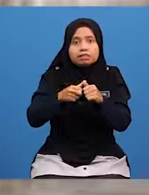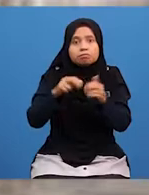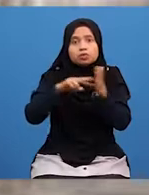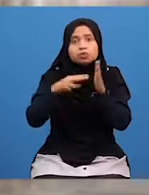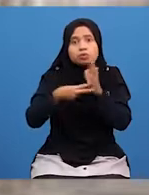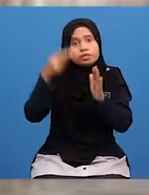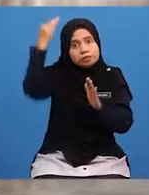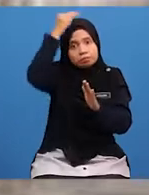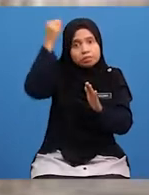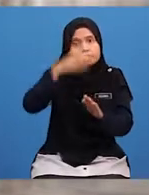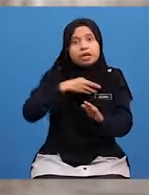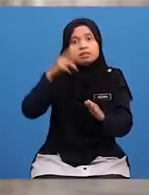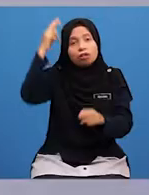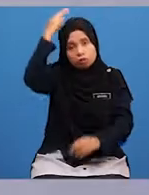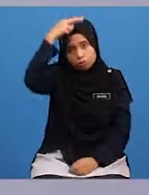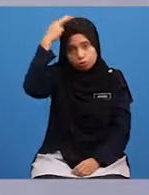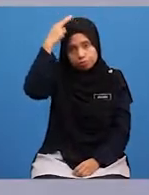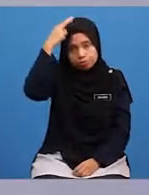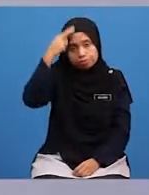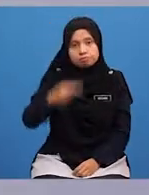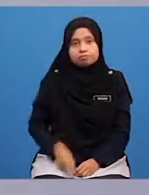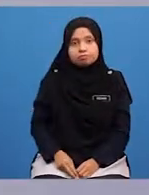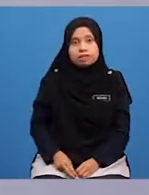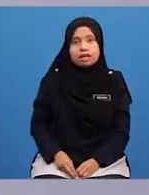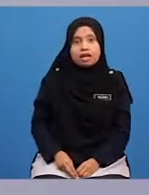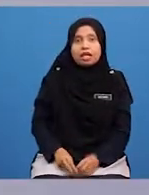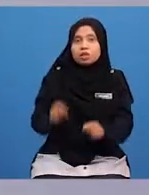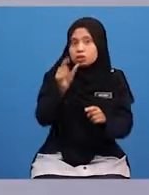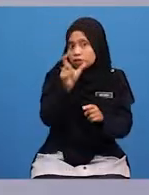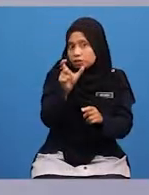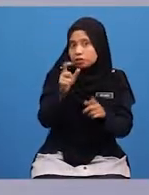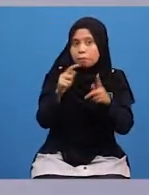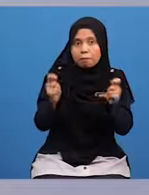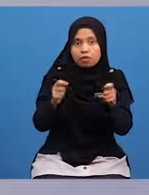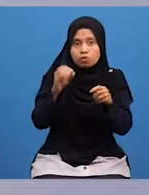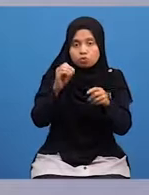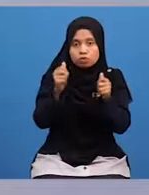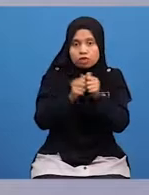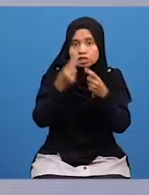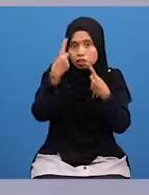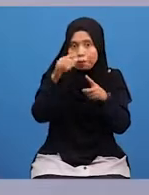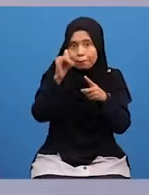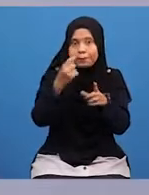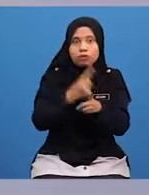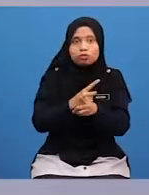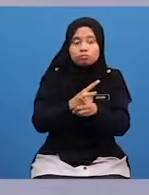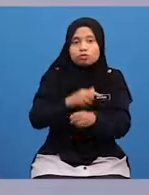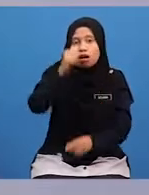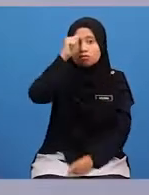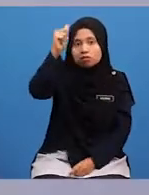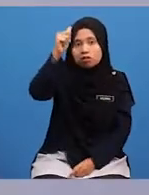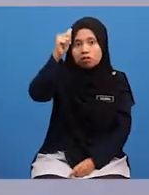Rasul. Jom kita jawab soalan. Isi tempat kosong dengan pilihan jawapan yang betul.